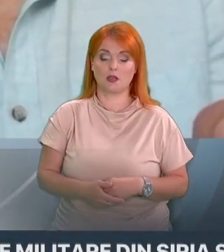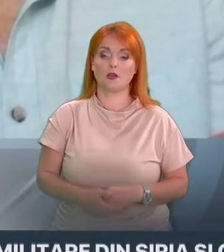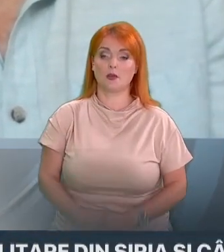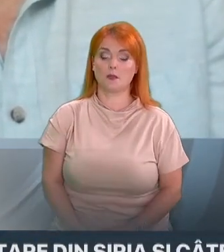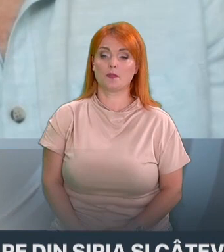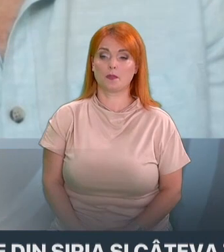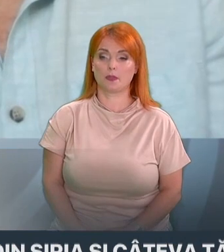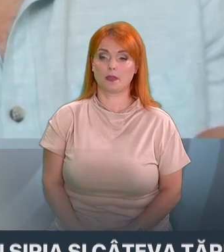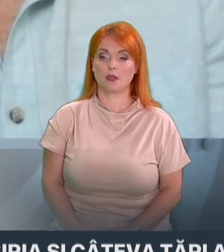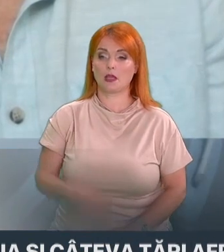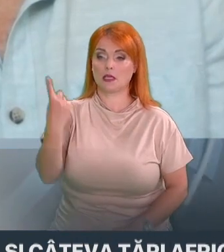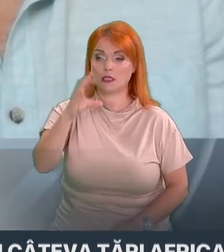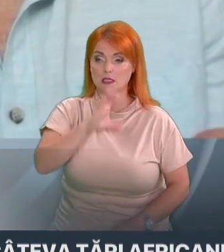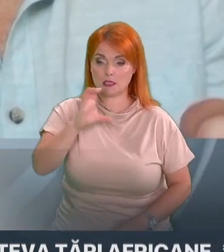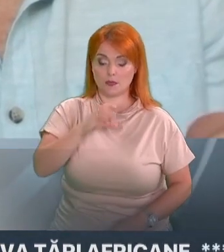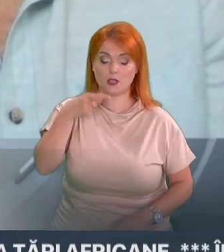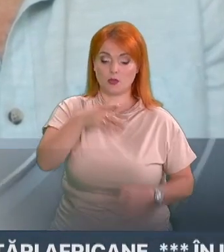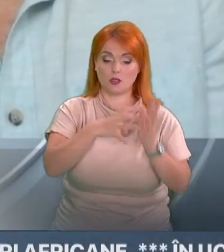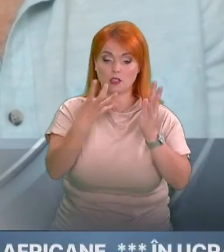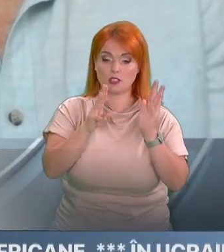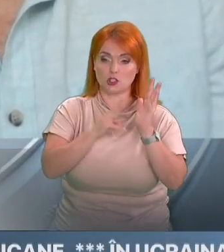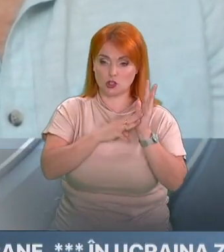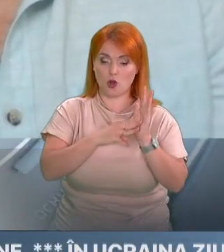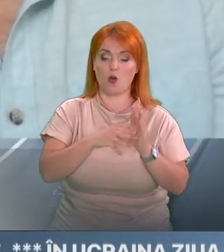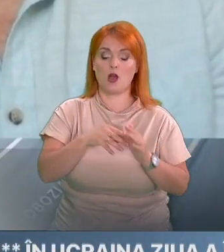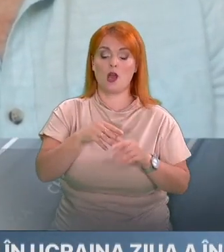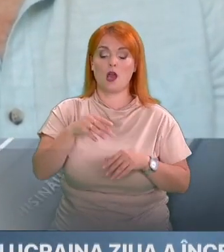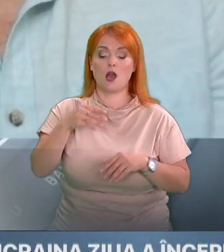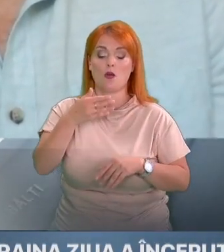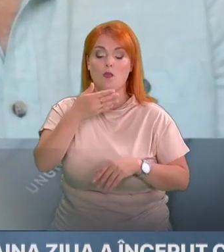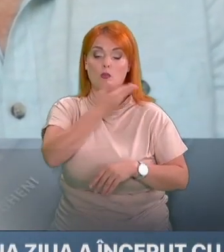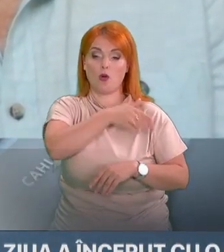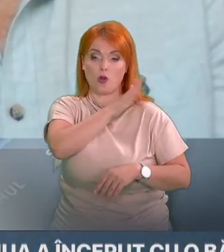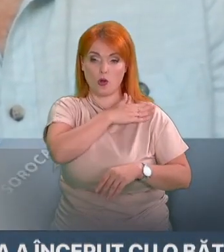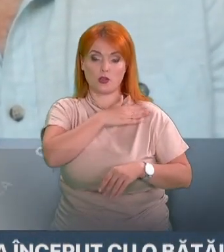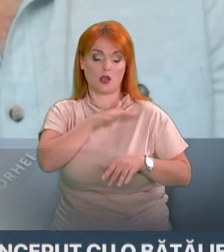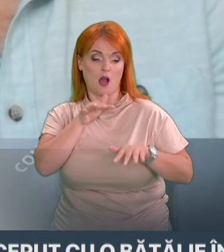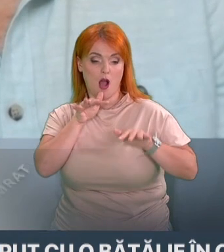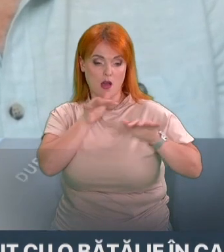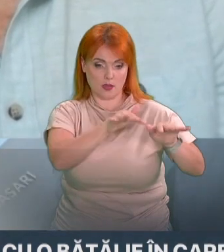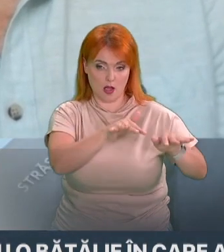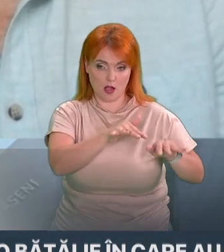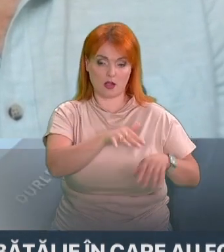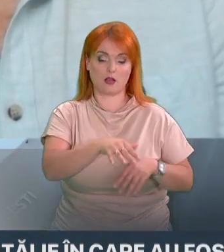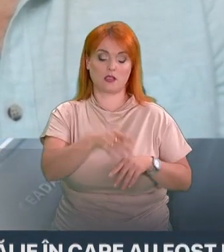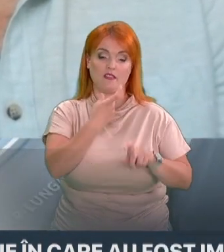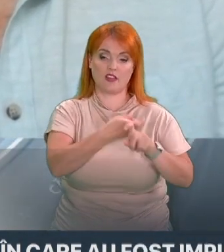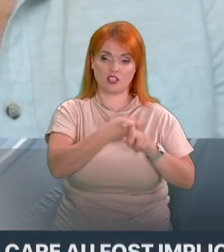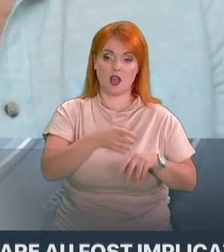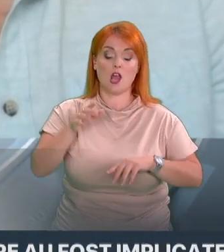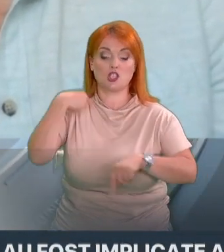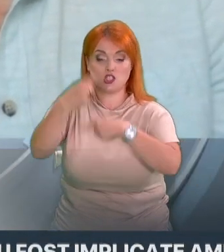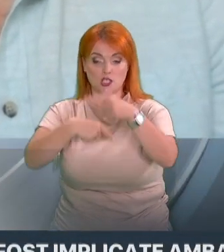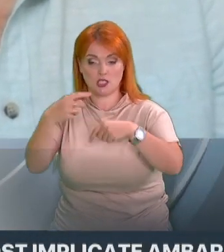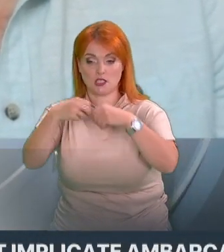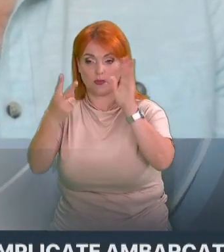Deci, 1 septembrie 1939, Polonia este agresată de Germania nazistă. Peste 17 zile, la